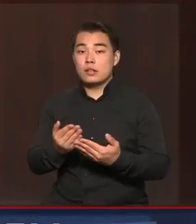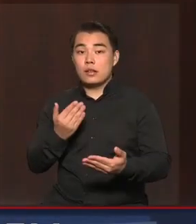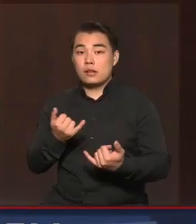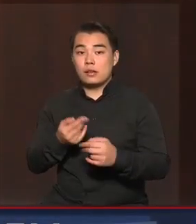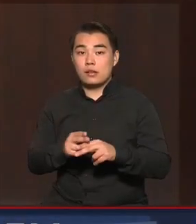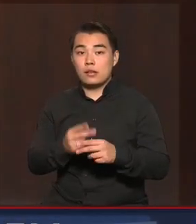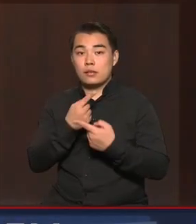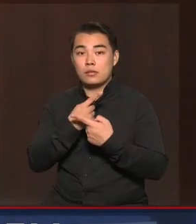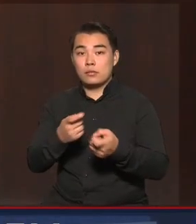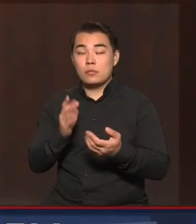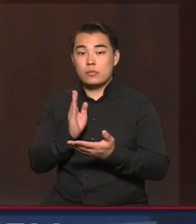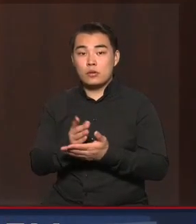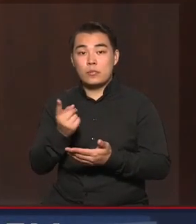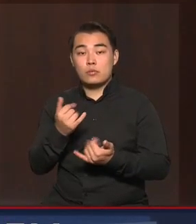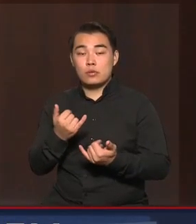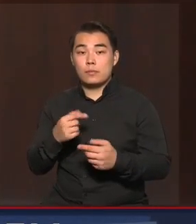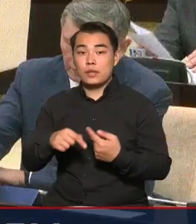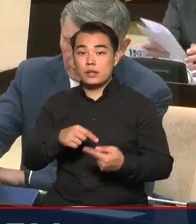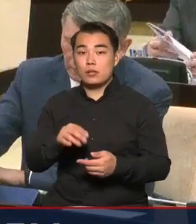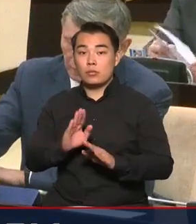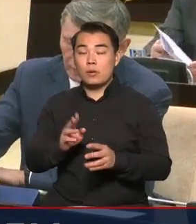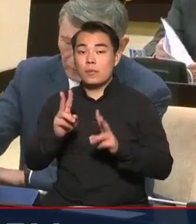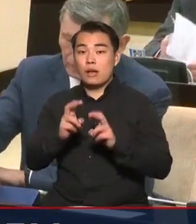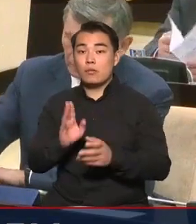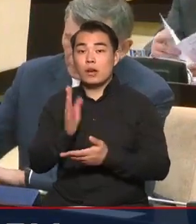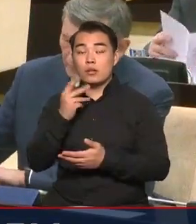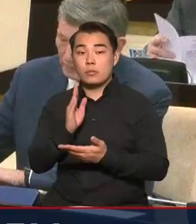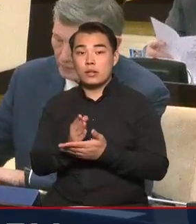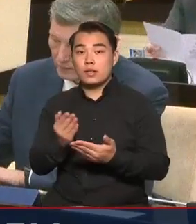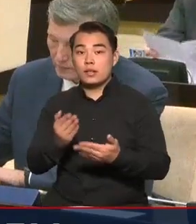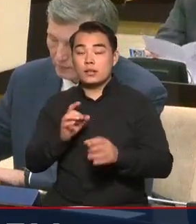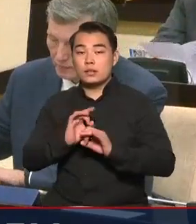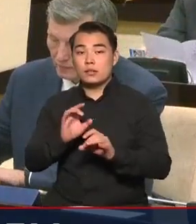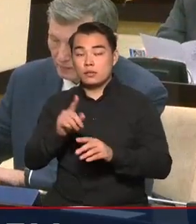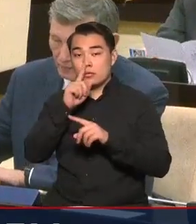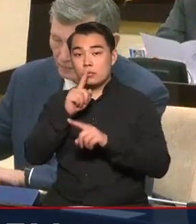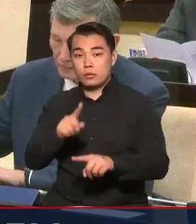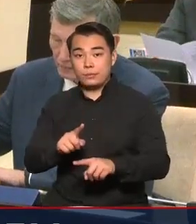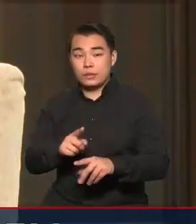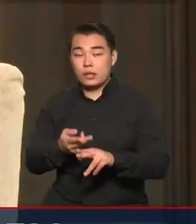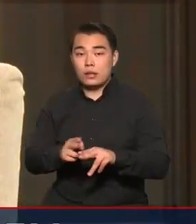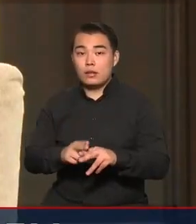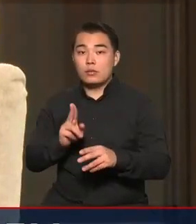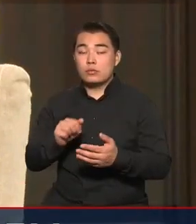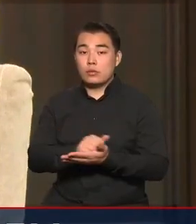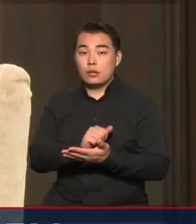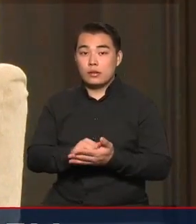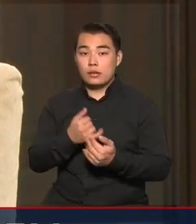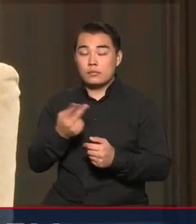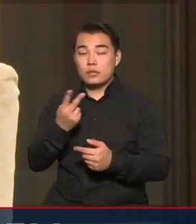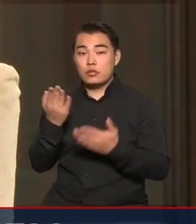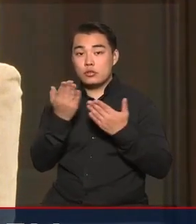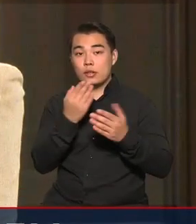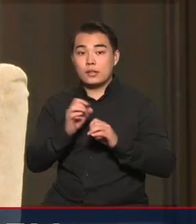шарасын жетілдіргені жөн. Бірақ бизнесмендерге тексеріс жүргізу күні бұрын ескертілмейді. Аталған құжат екінші оқылымда